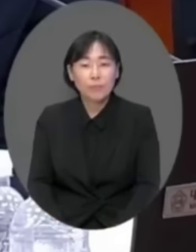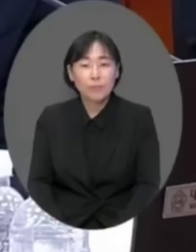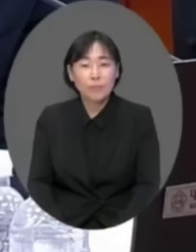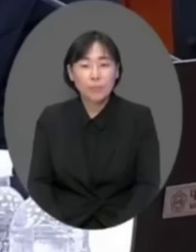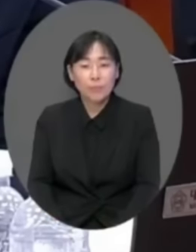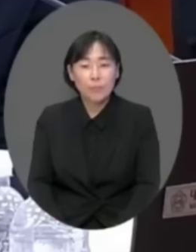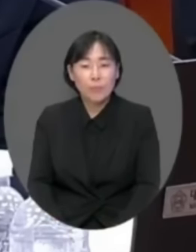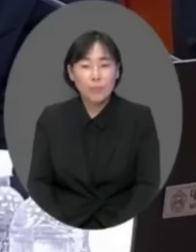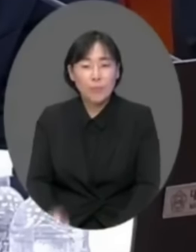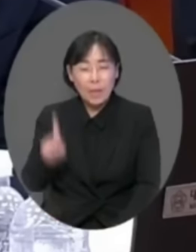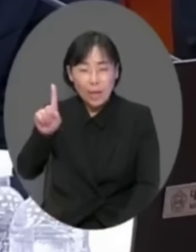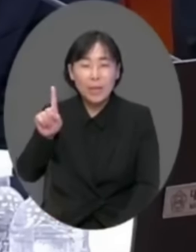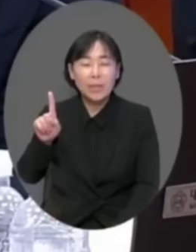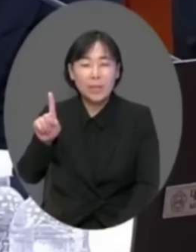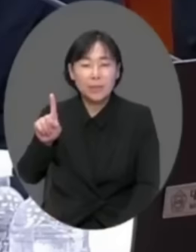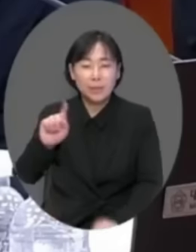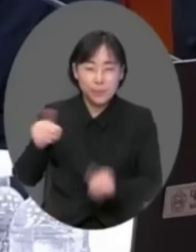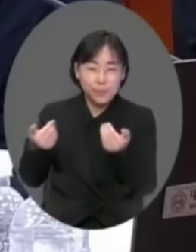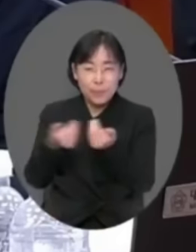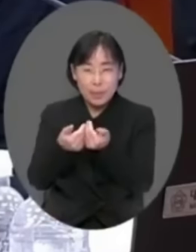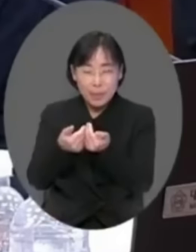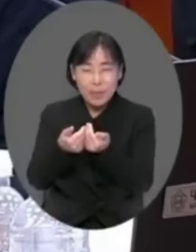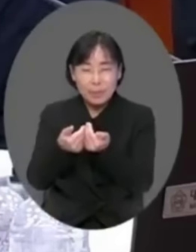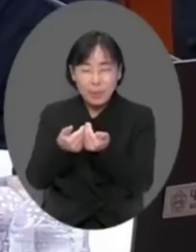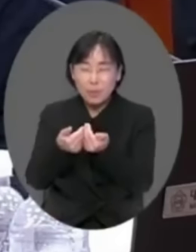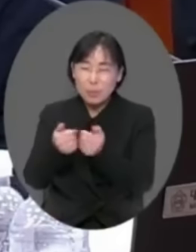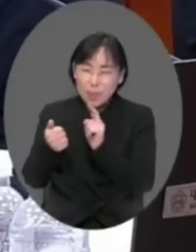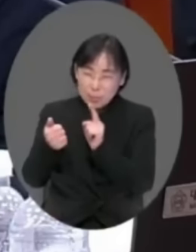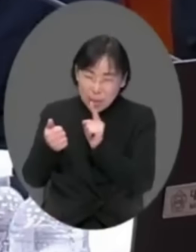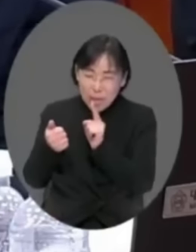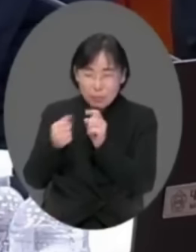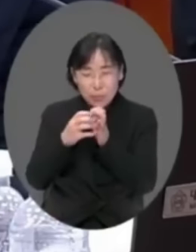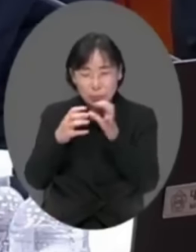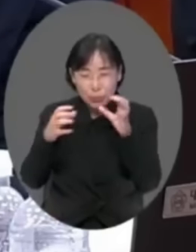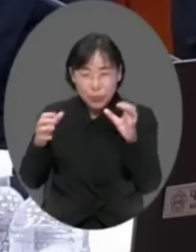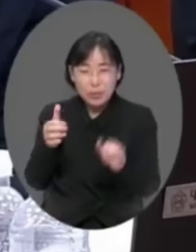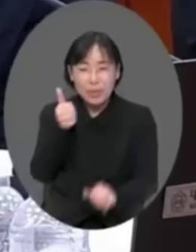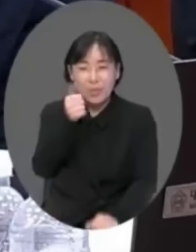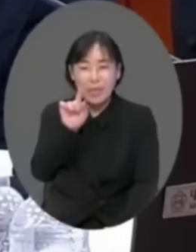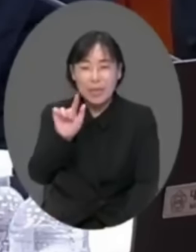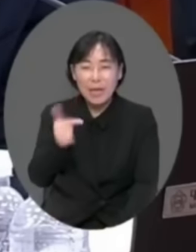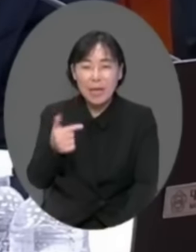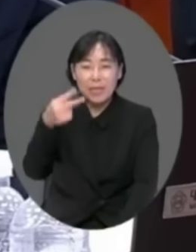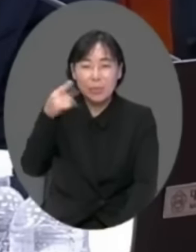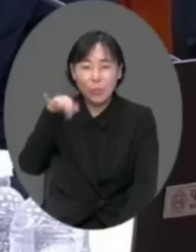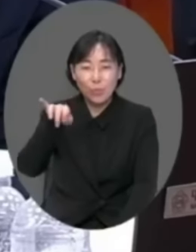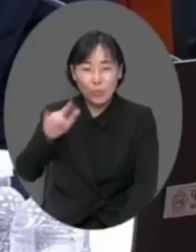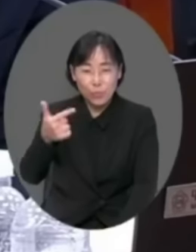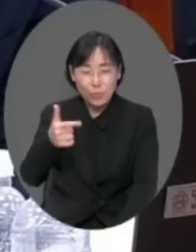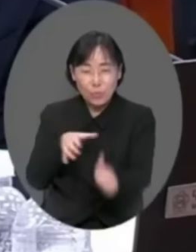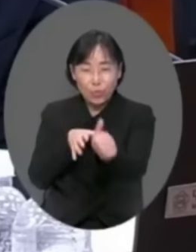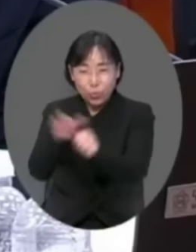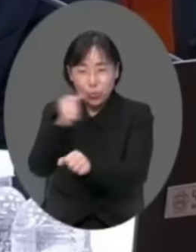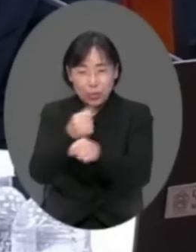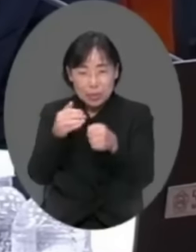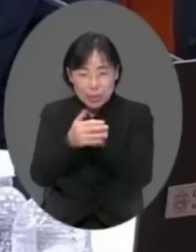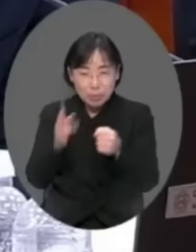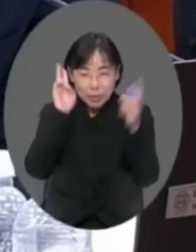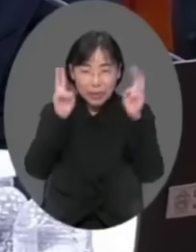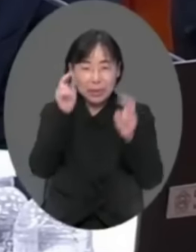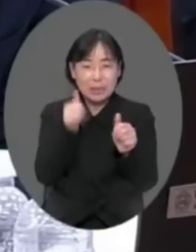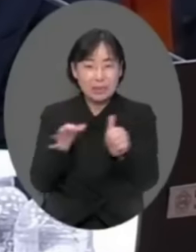한동을 공격한 대가로 공공기관의 장으로 명받은 거 아닙니까 저는 저 개인적으로이